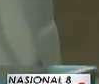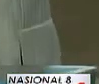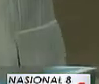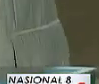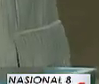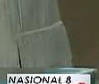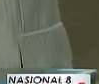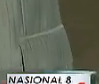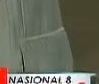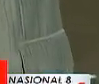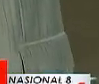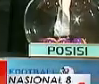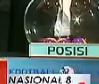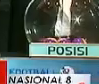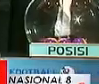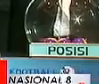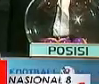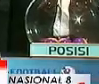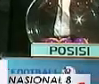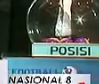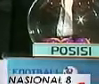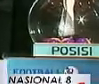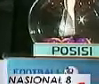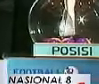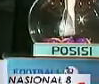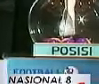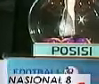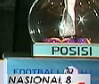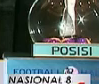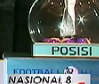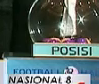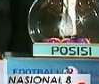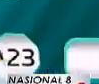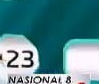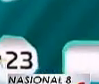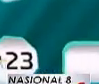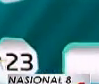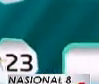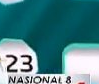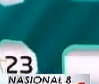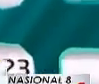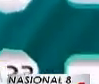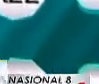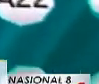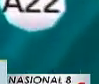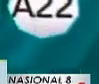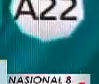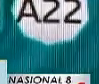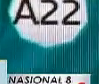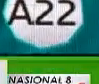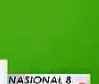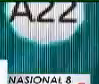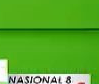2017 undian saingan awal Piala FA 2017 bakal menyaksikan saingan